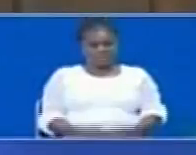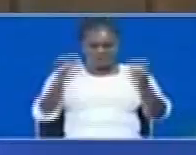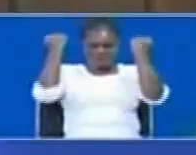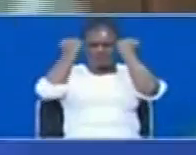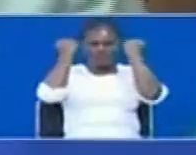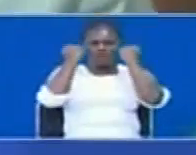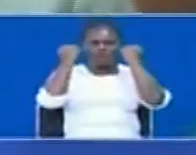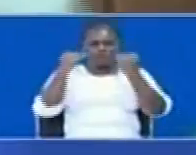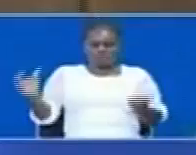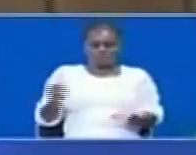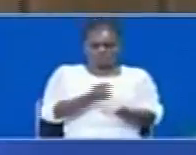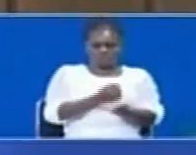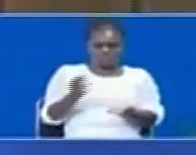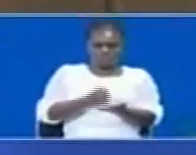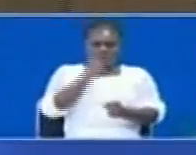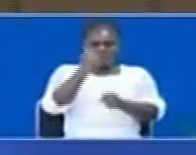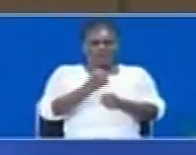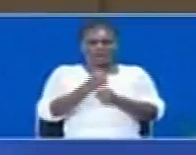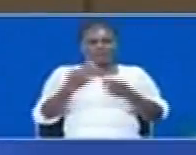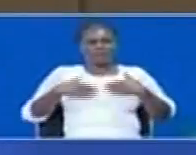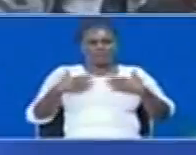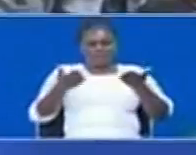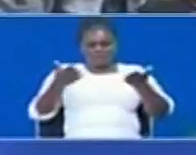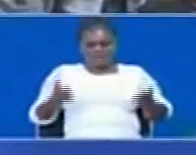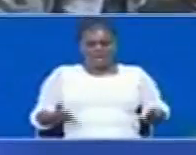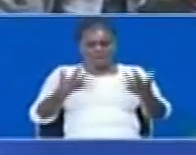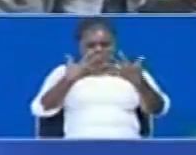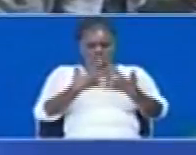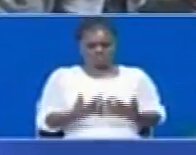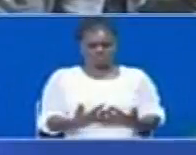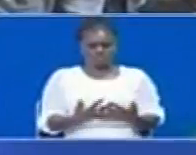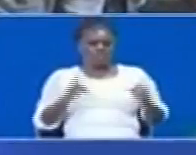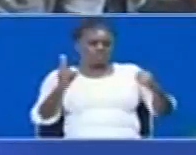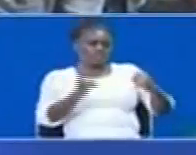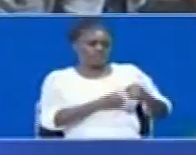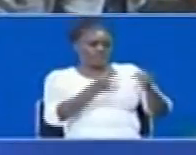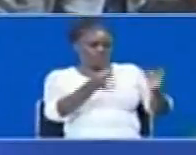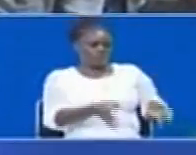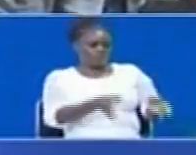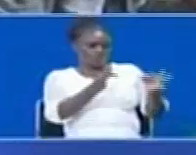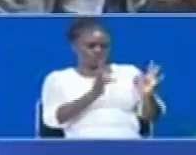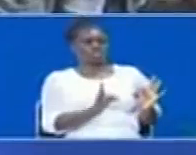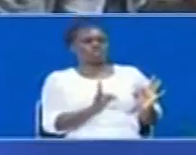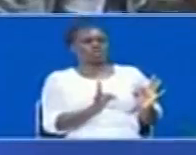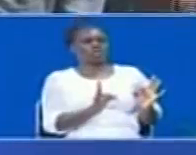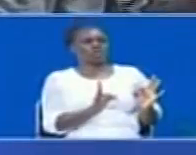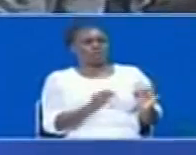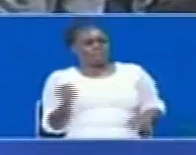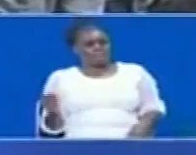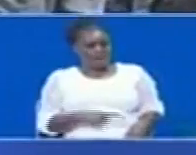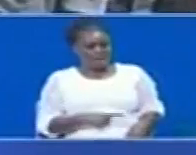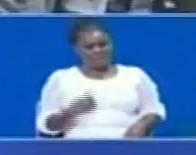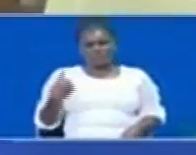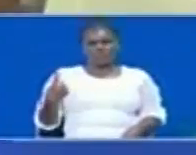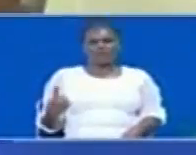Mahakama ya uajiri na masuala ya wafanyikazi hatimaye imewafunga viongozi saba wa muungano wa madaktari KMPDU kifungo cha mwezi